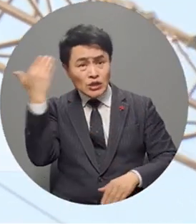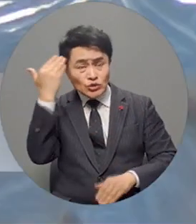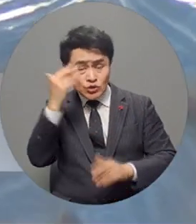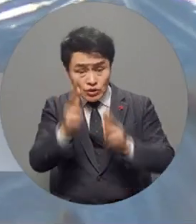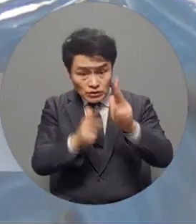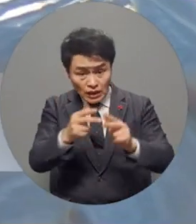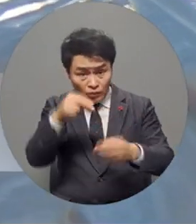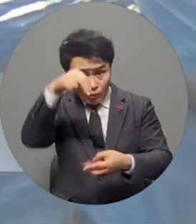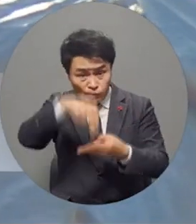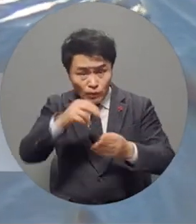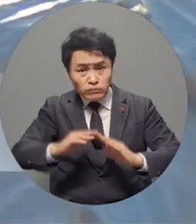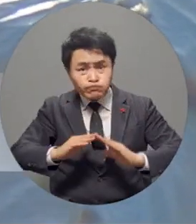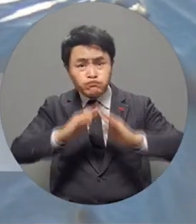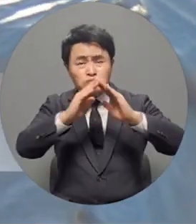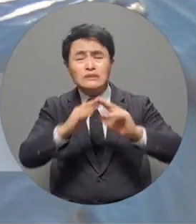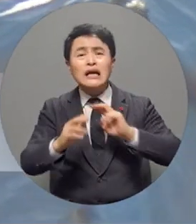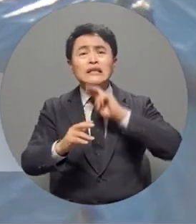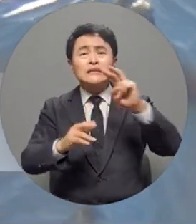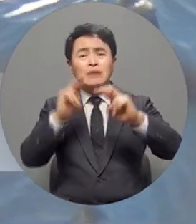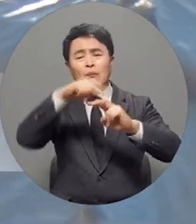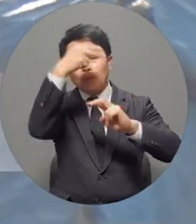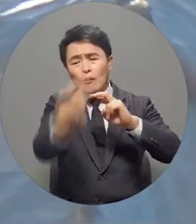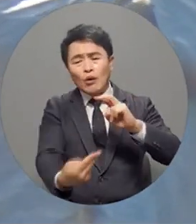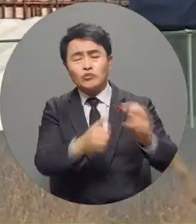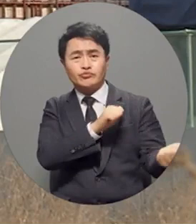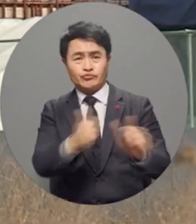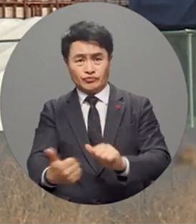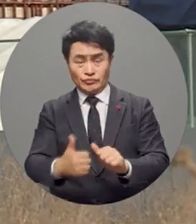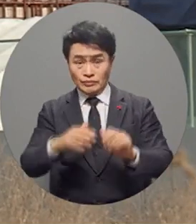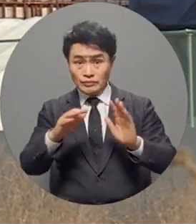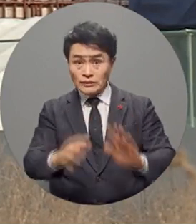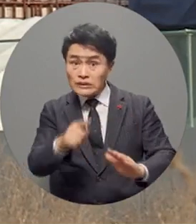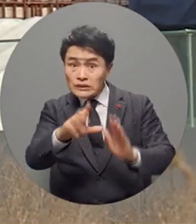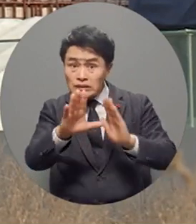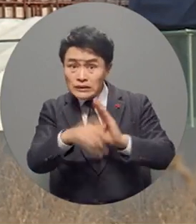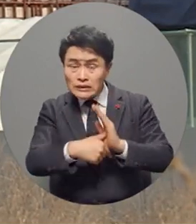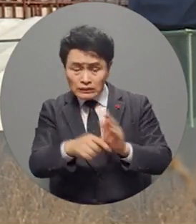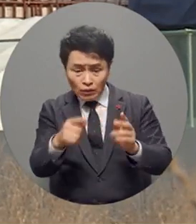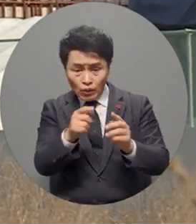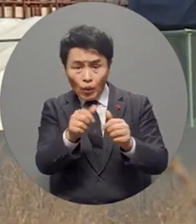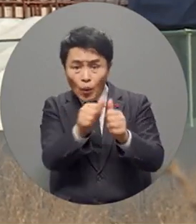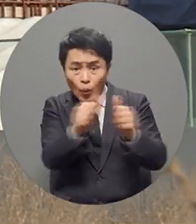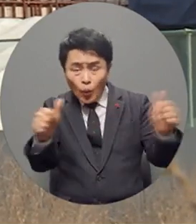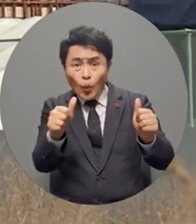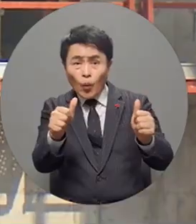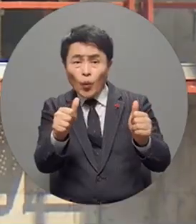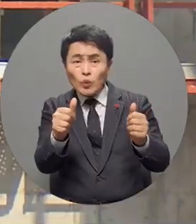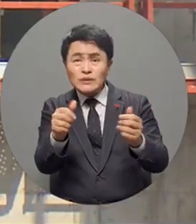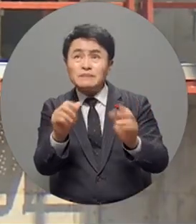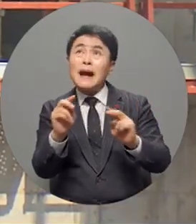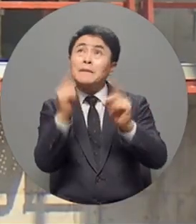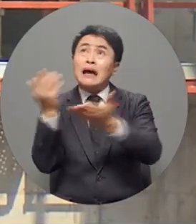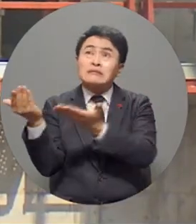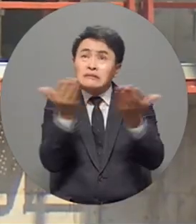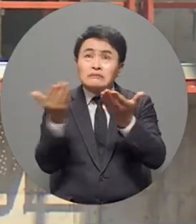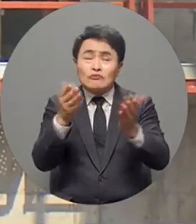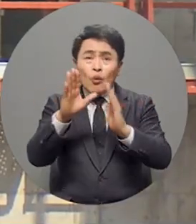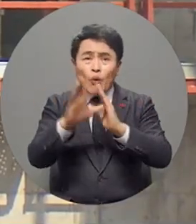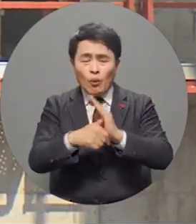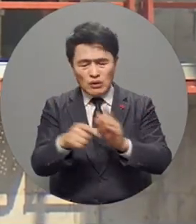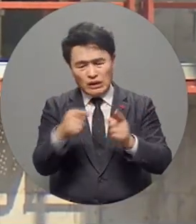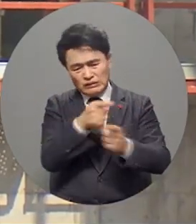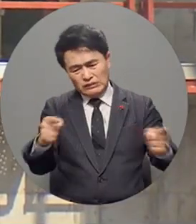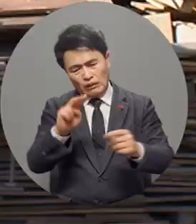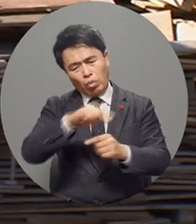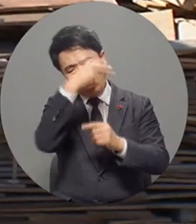공사장에서 20대 노동자가 떨어져 숨졌습니다. 당시 지상 5층에서 패널을 옮기다가 지하 1층으로 추락한